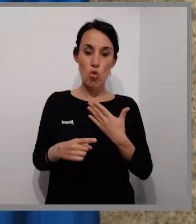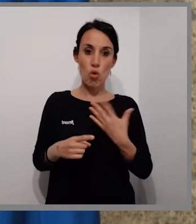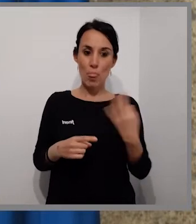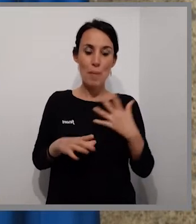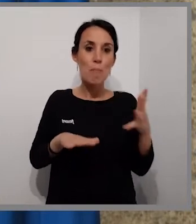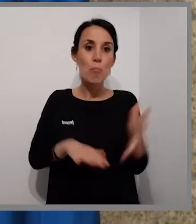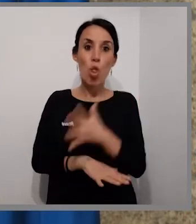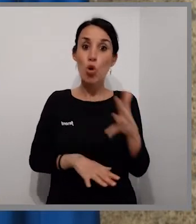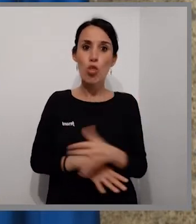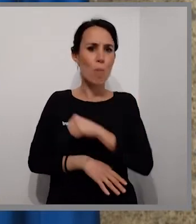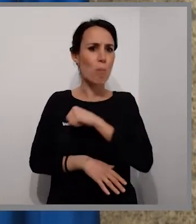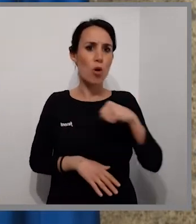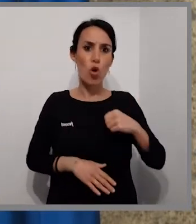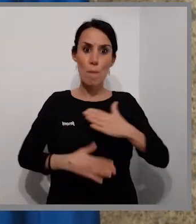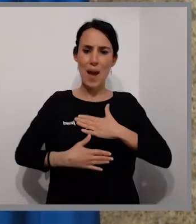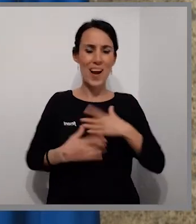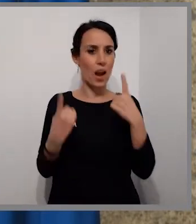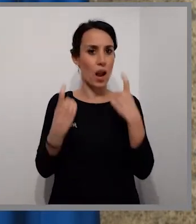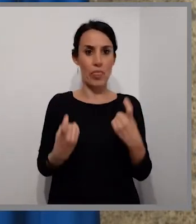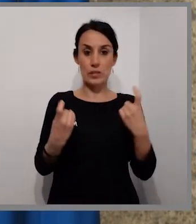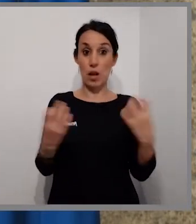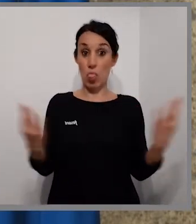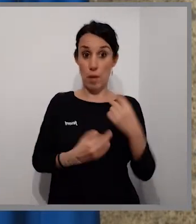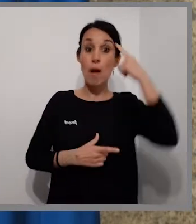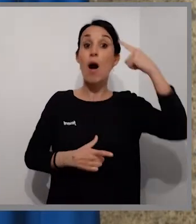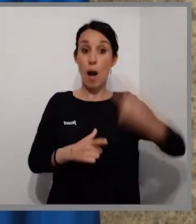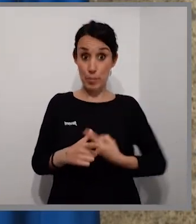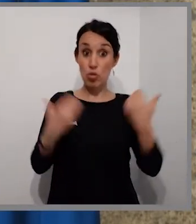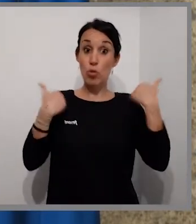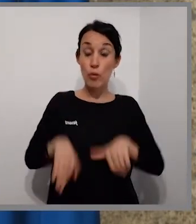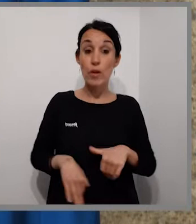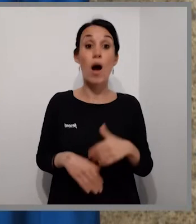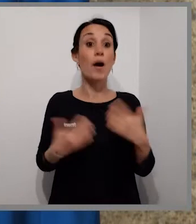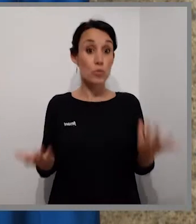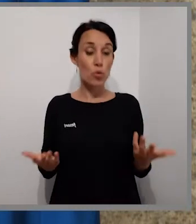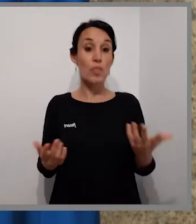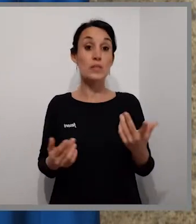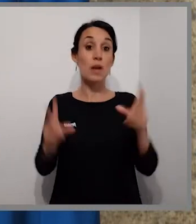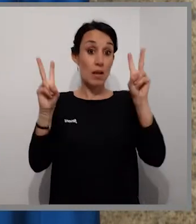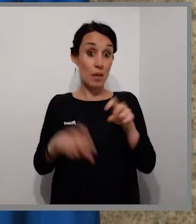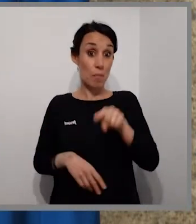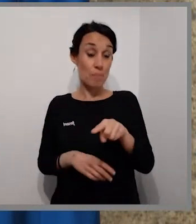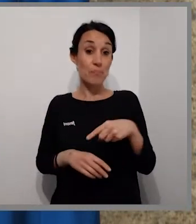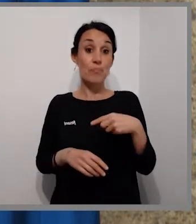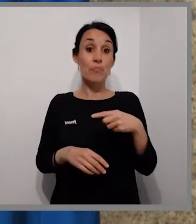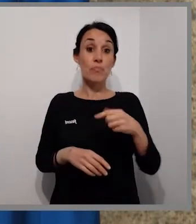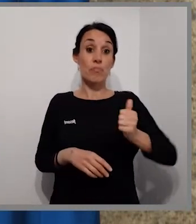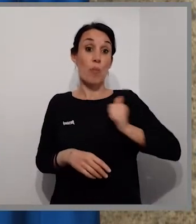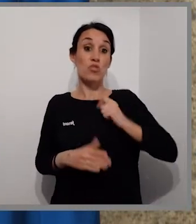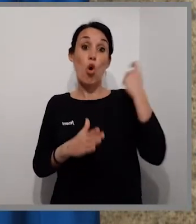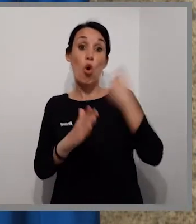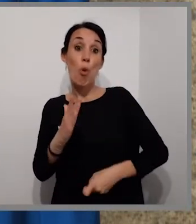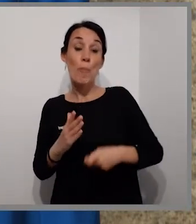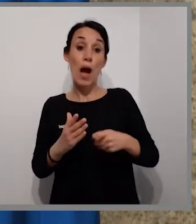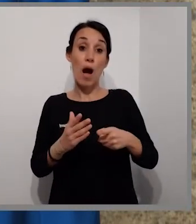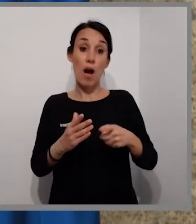nostre abast. Tenim que tindre producció pròpia, necessàriament. Per això, en els dos elements que tenim, tant en